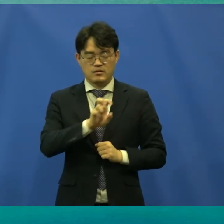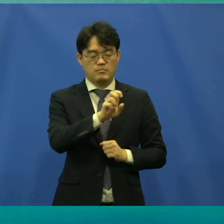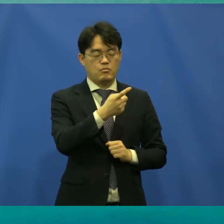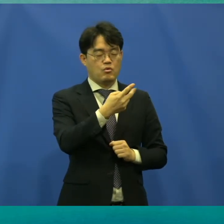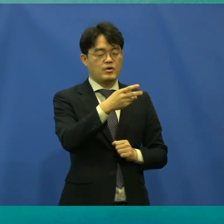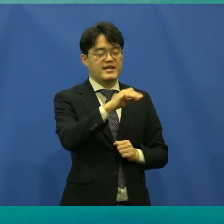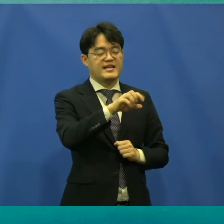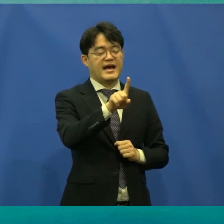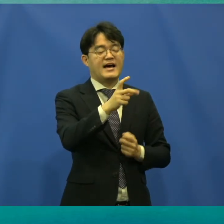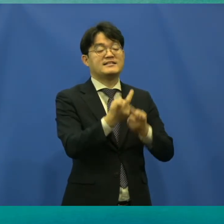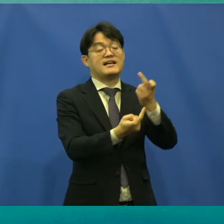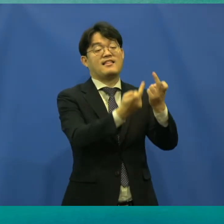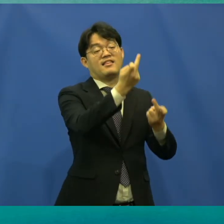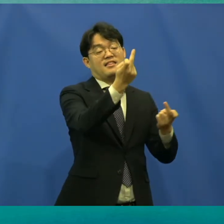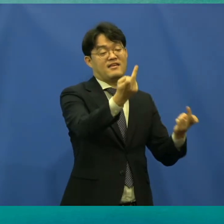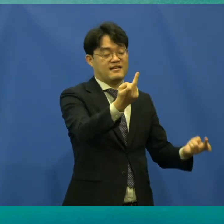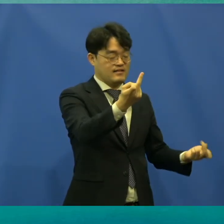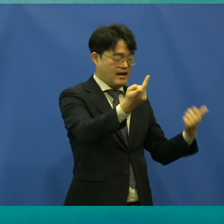바칩니다.